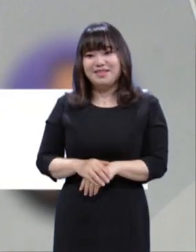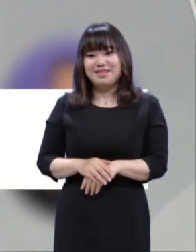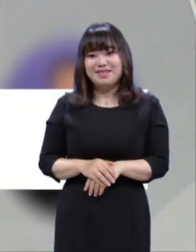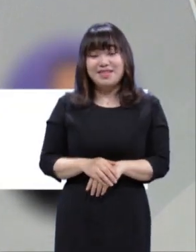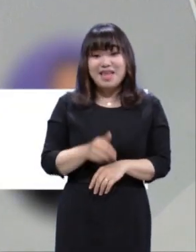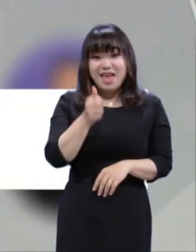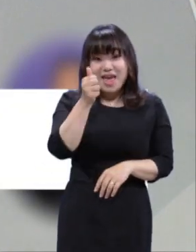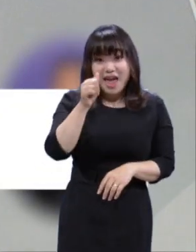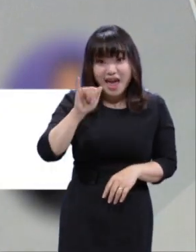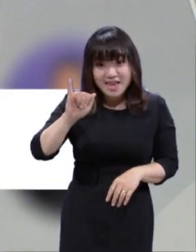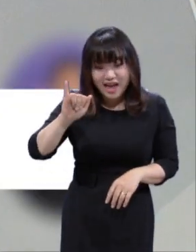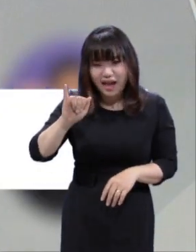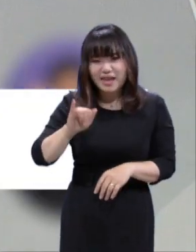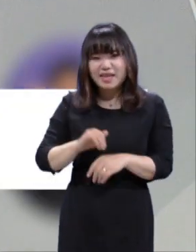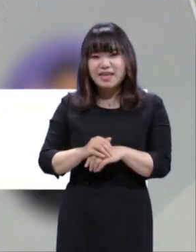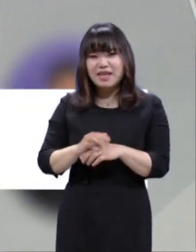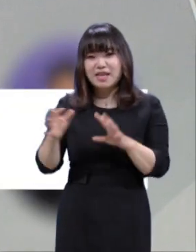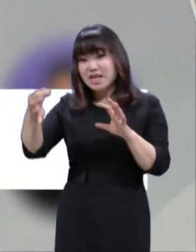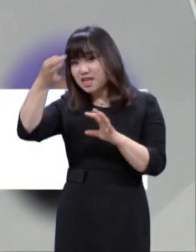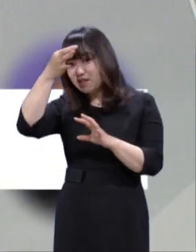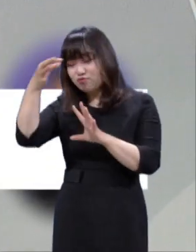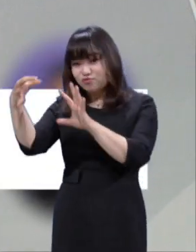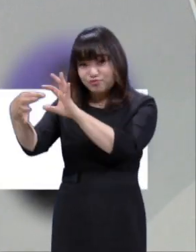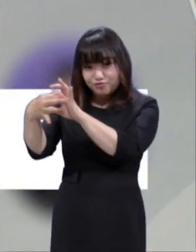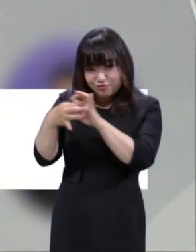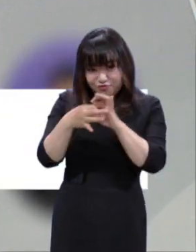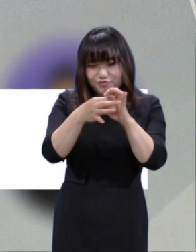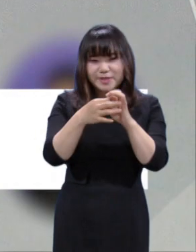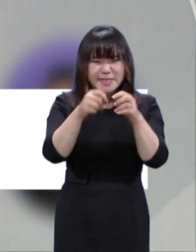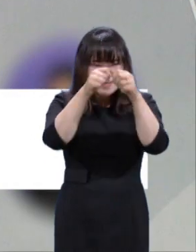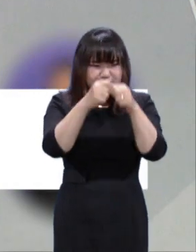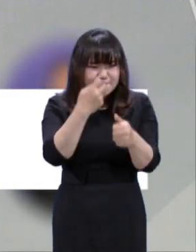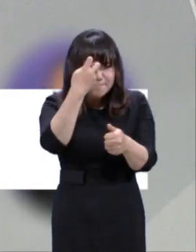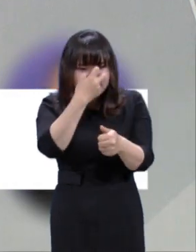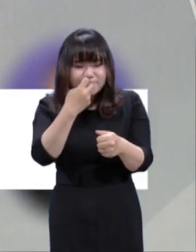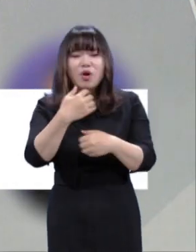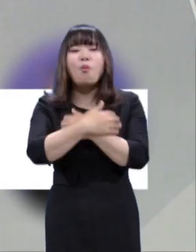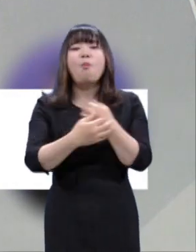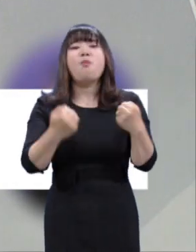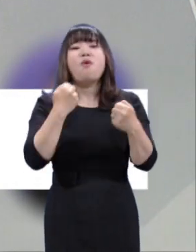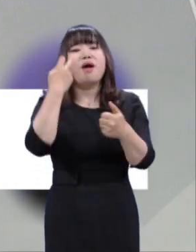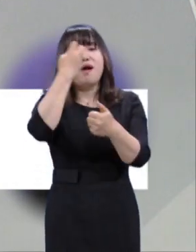AI를 활용한 촘촘한 돌봄 건강 정책을 추진하겠습니다.